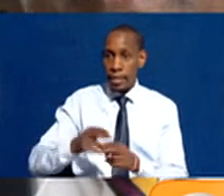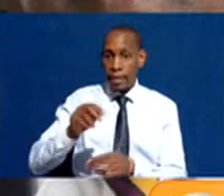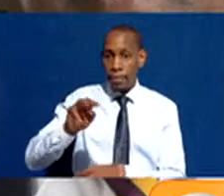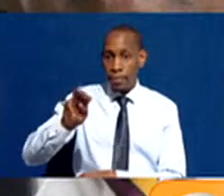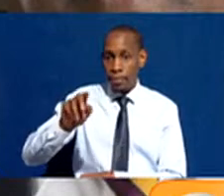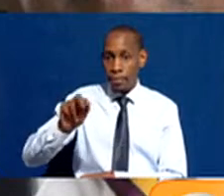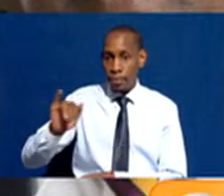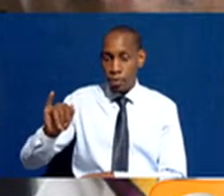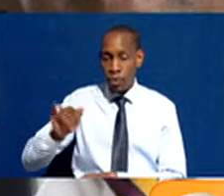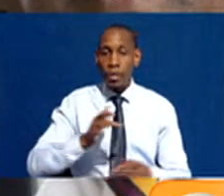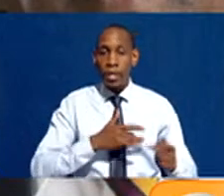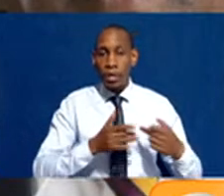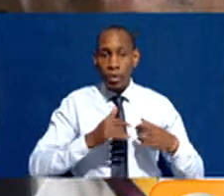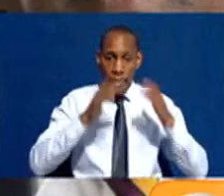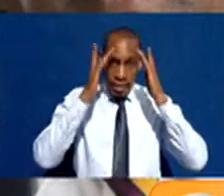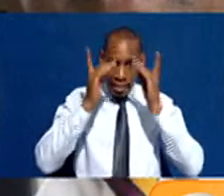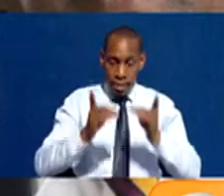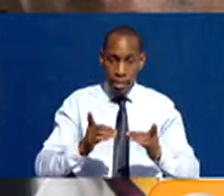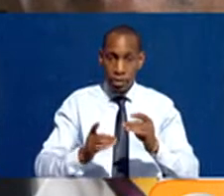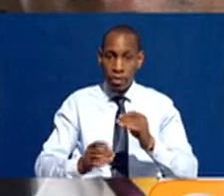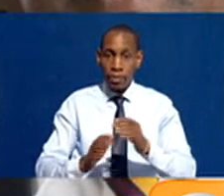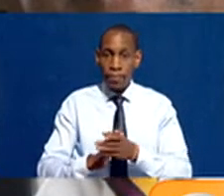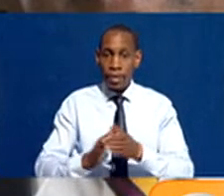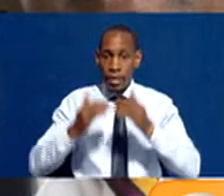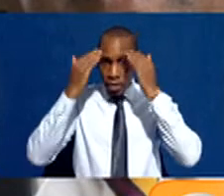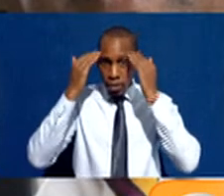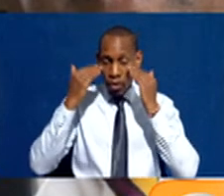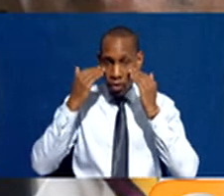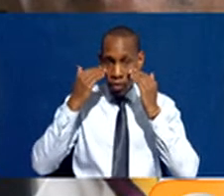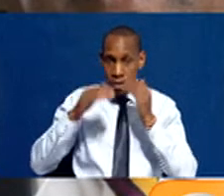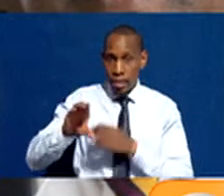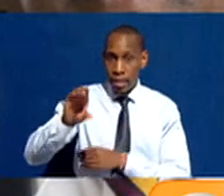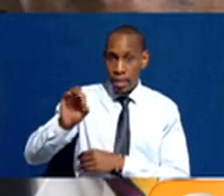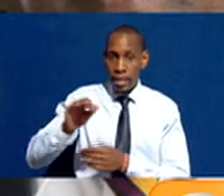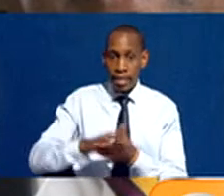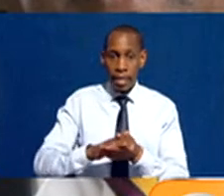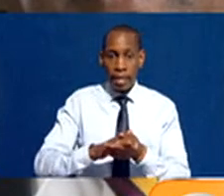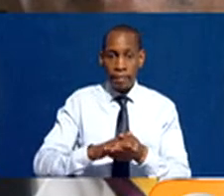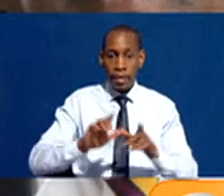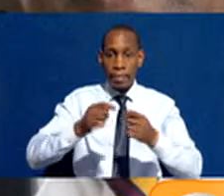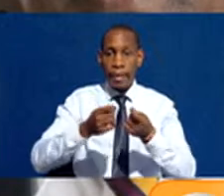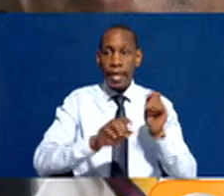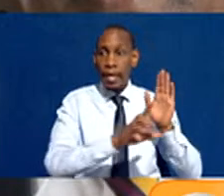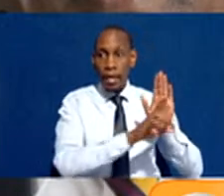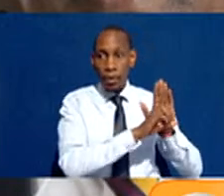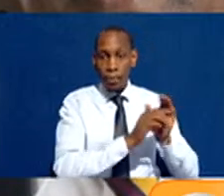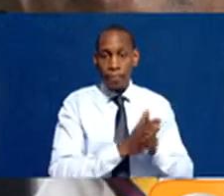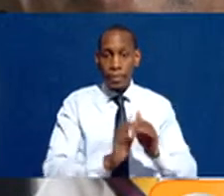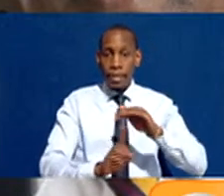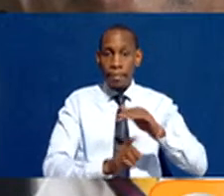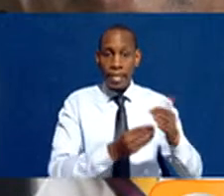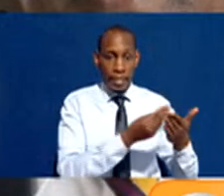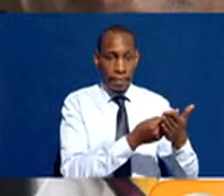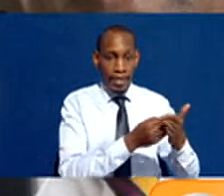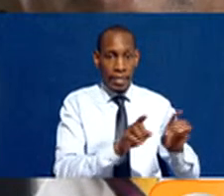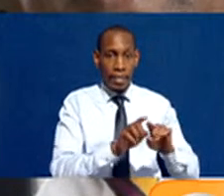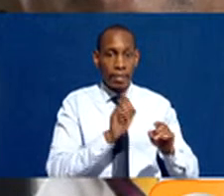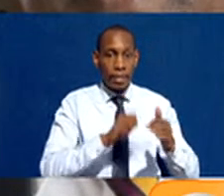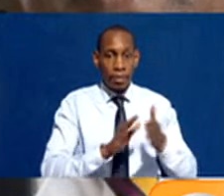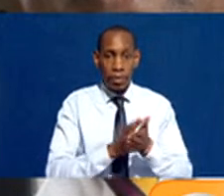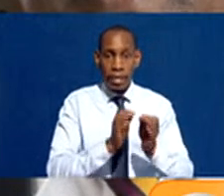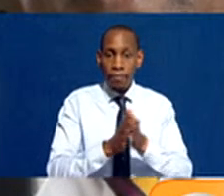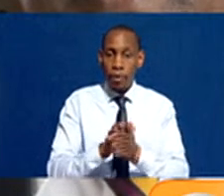Muturi kuhusu uamuzi wa mahakama ya upeo kuwa CDF si halali. Wizara hiyo inasema